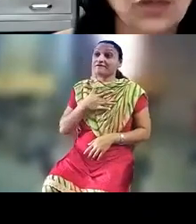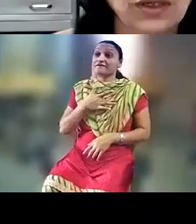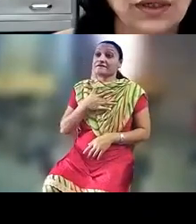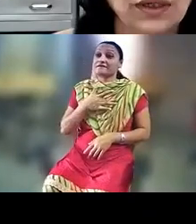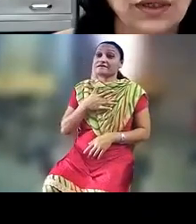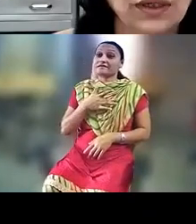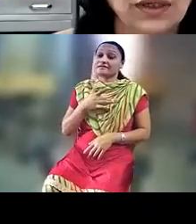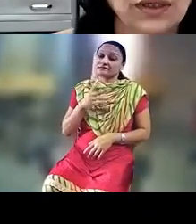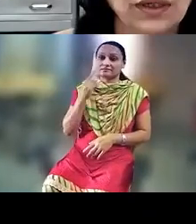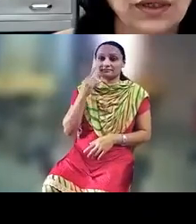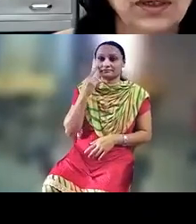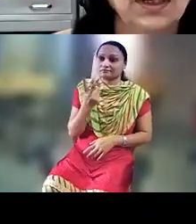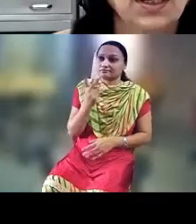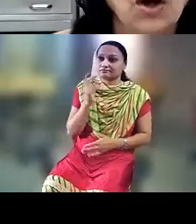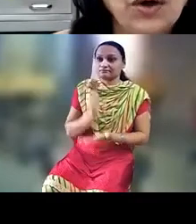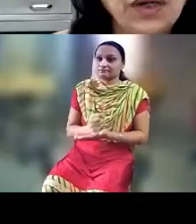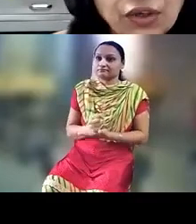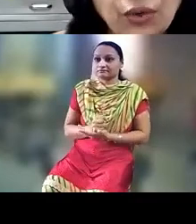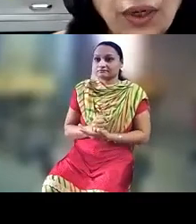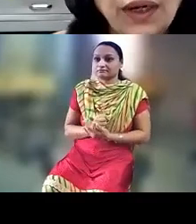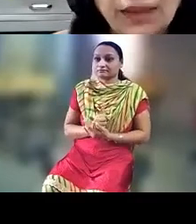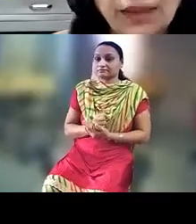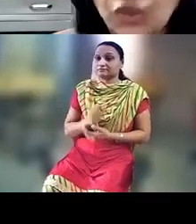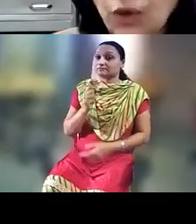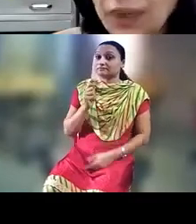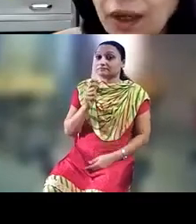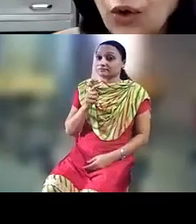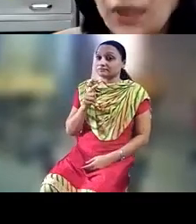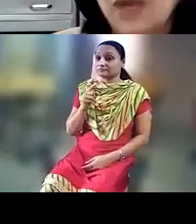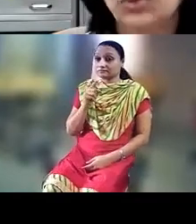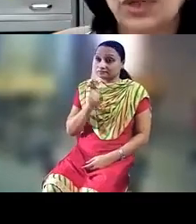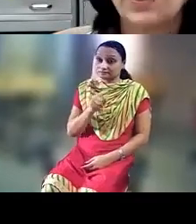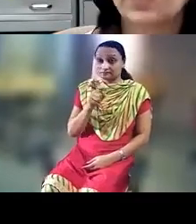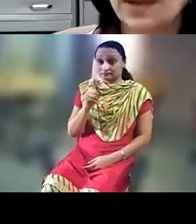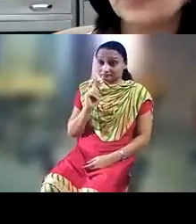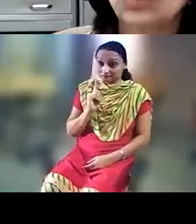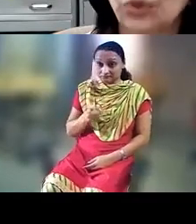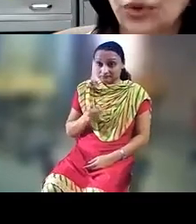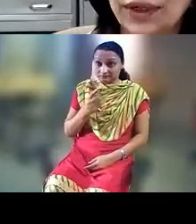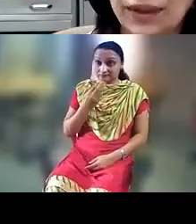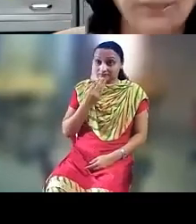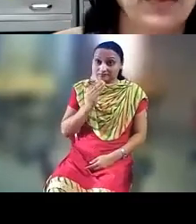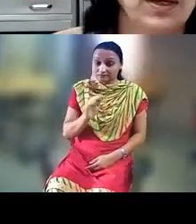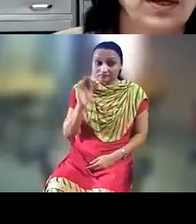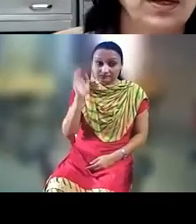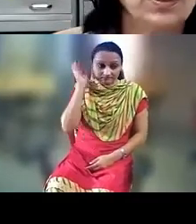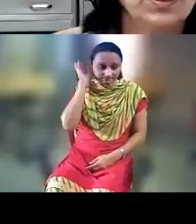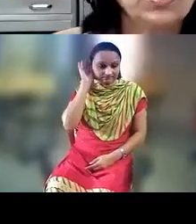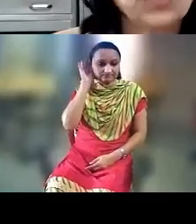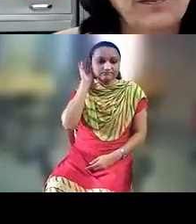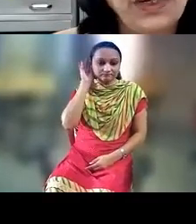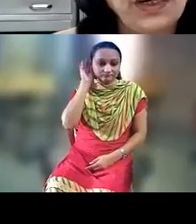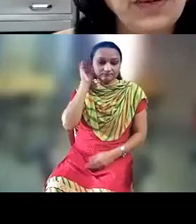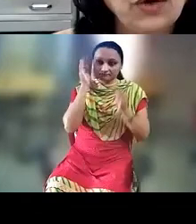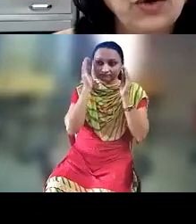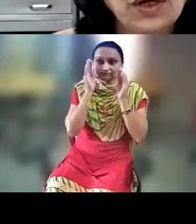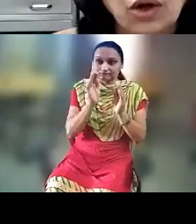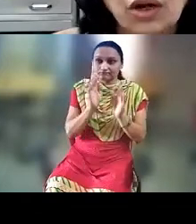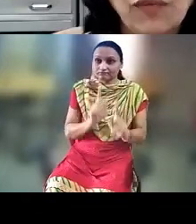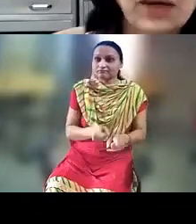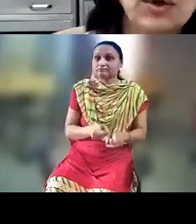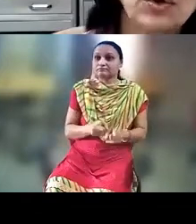रखना चाहिए। और ये जरूरी है कि बच्चे को पता हो कि हम उसकी बात ध्यान से सुन रहे हैं। जब भी कभी